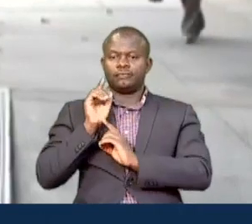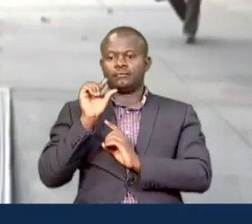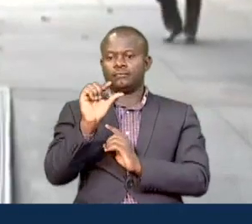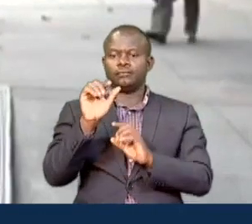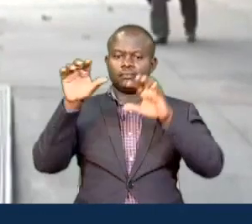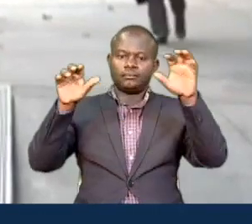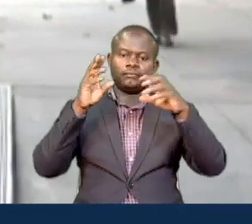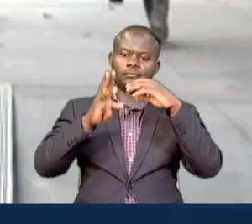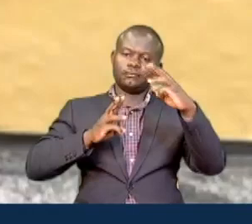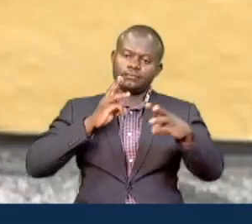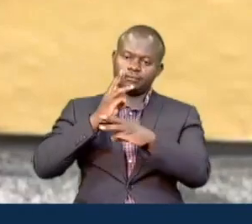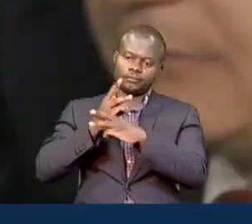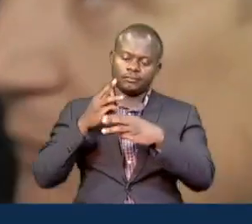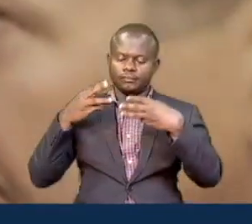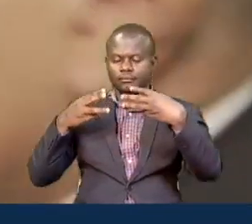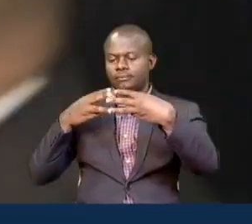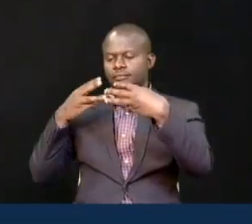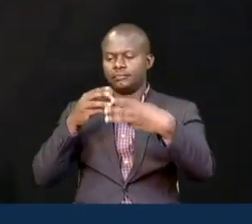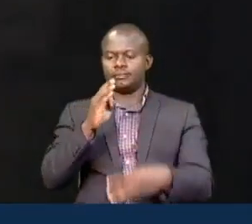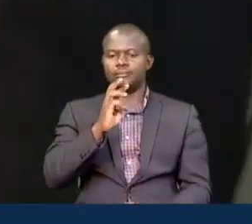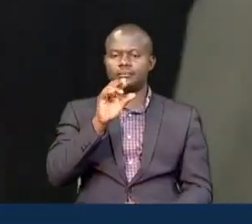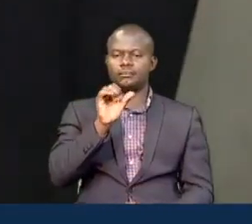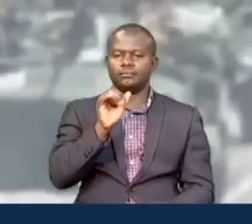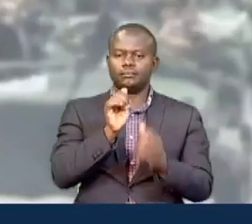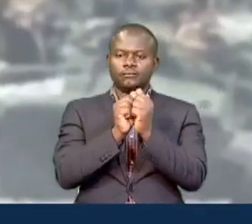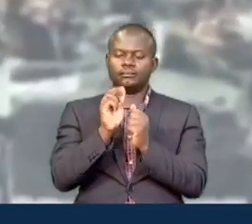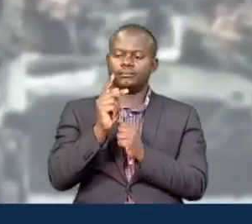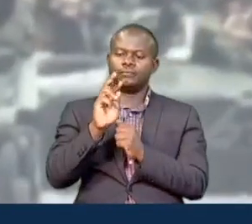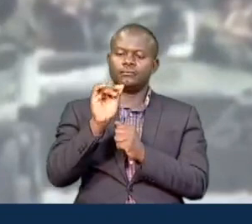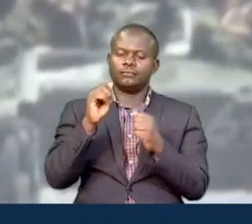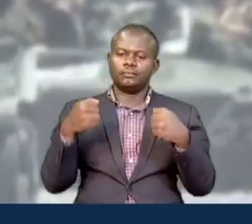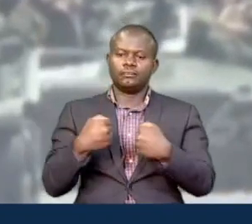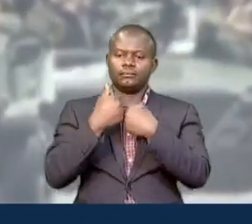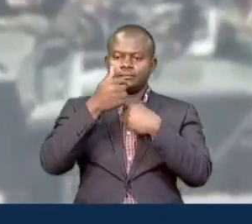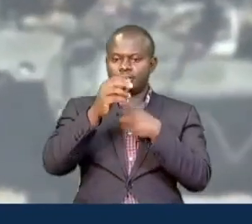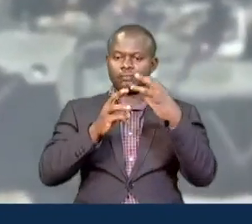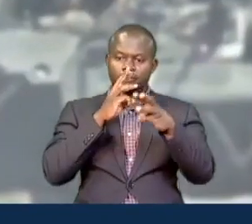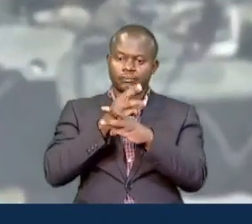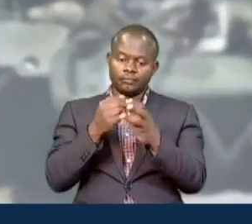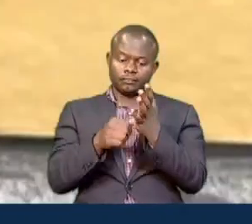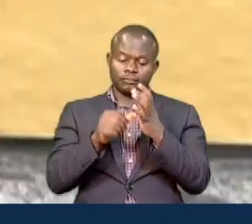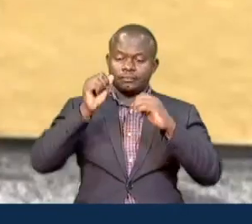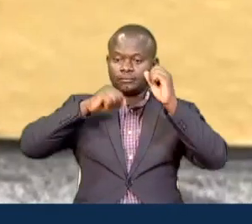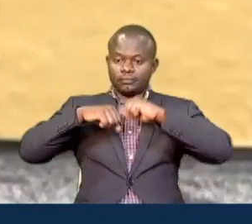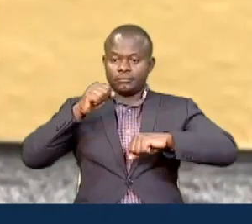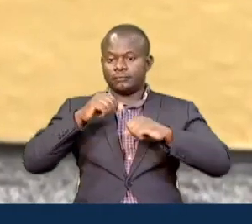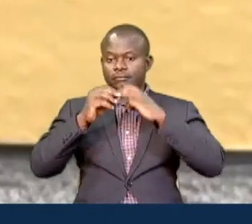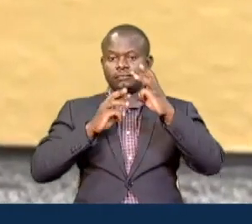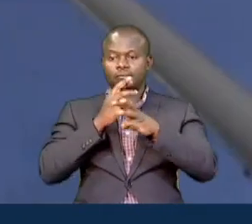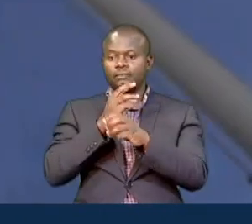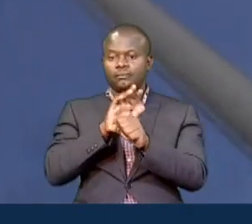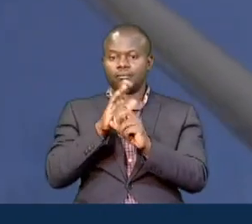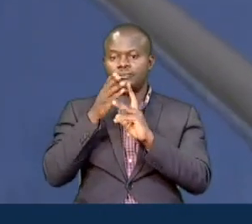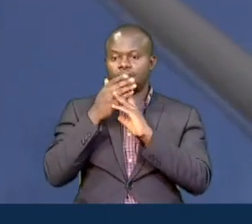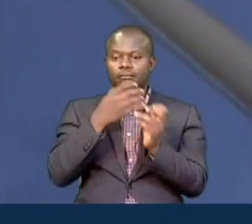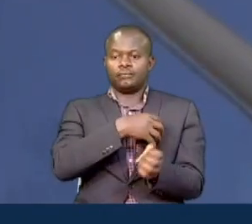hirya no hino ku isi, intambara y'Uburusiya na Ukraine n'ingaruka zayo ku batuye isi, ikibazo cy'ubusumbane mu isi cyane cyane hagati y'ibihugu